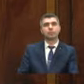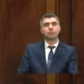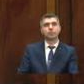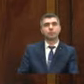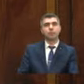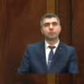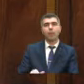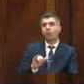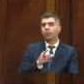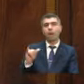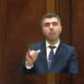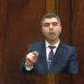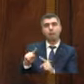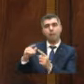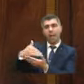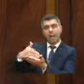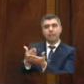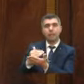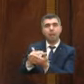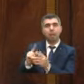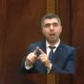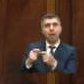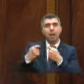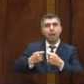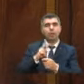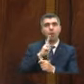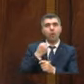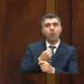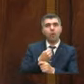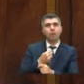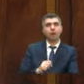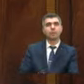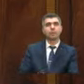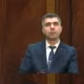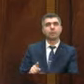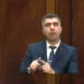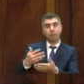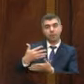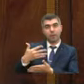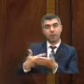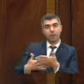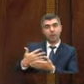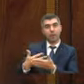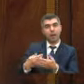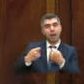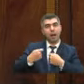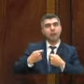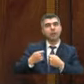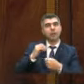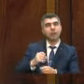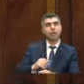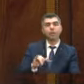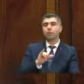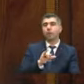وحتى واحد ما كيتخاصم السلطه مع رئاسه الحكومه كما في الورقه اللي قدمها السيد الرئيس. ما عندناش